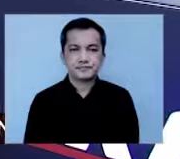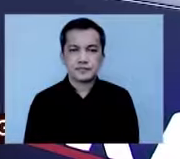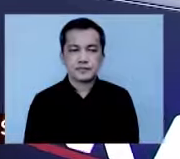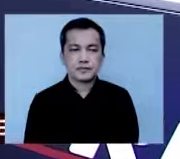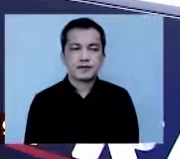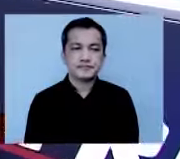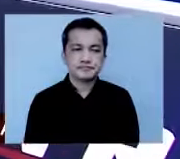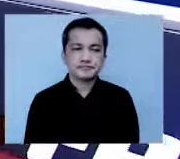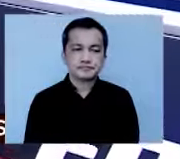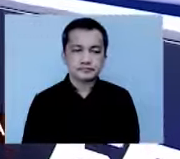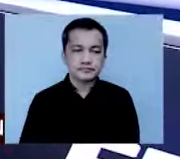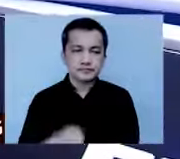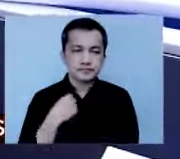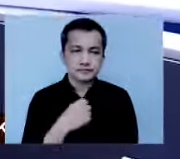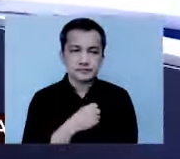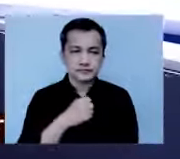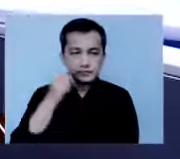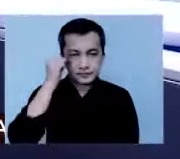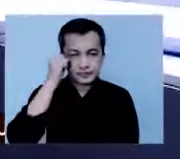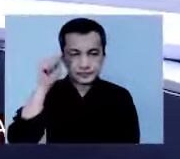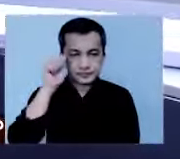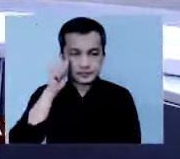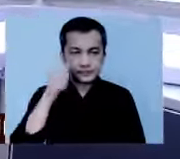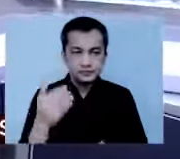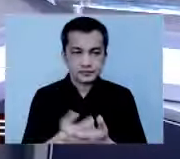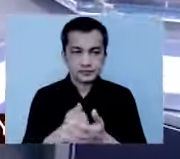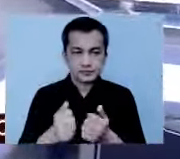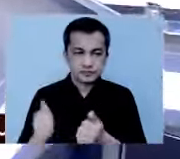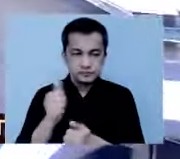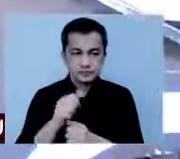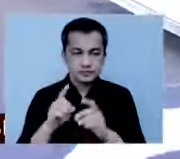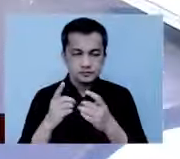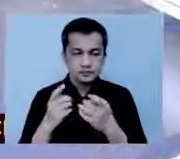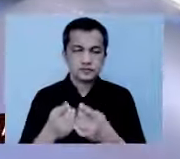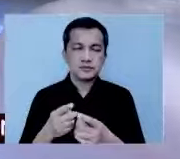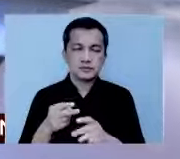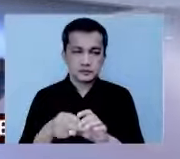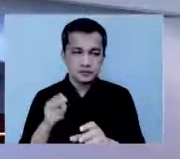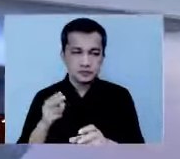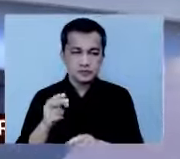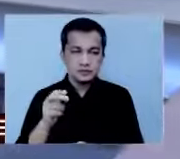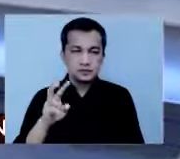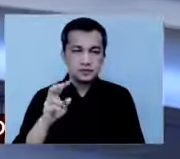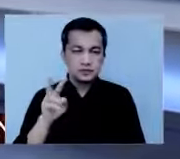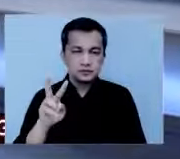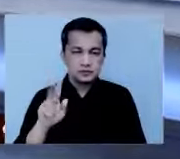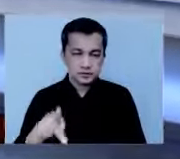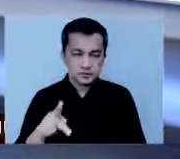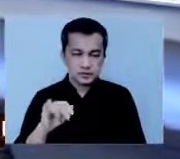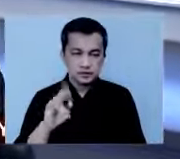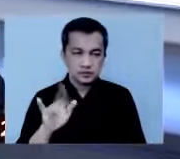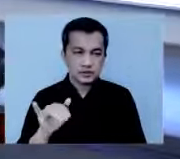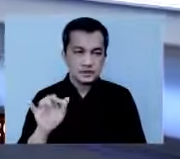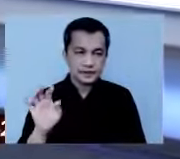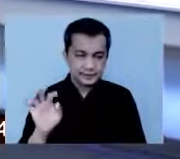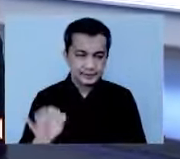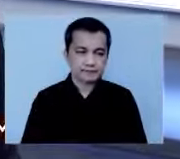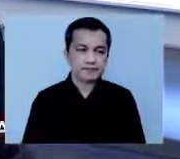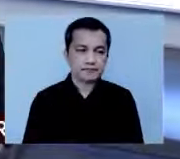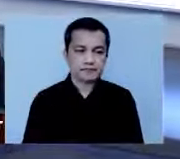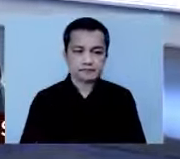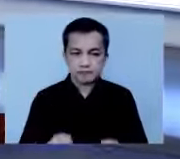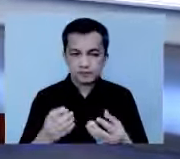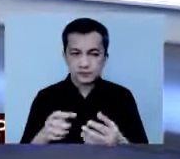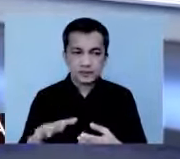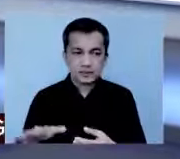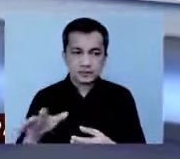Si Senador Sonny Angarna po ang bagong kalim ng DepEd pagbitaw ni VP Sara Duterte sa July 19. Marami sa kanyang mga kasamaan